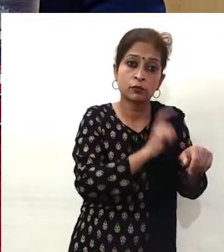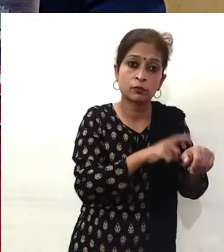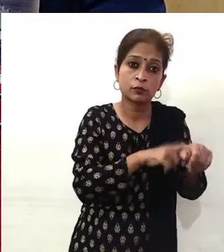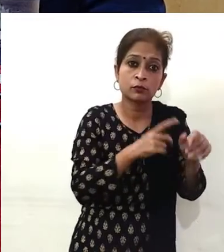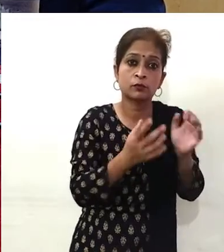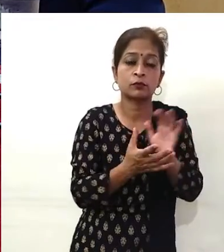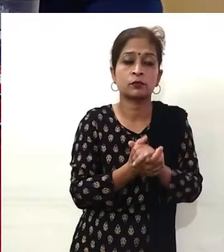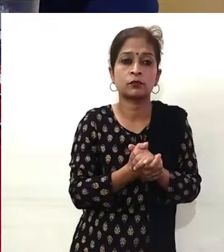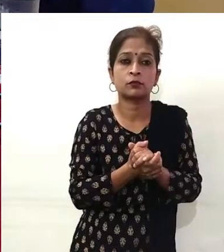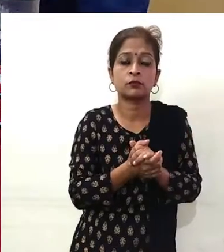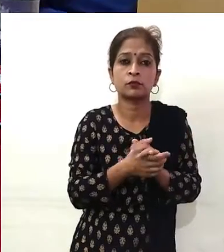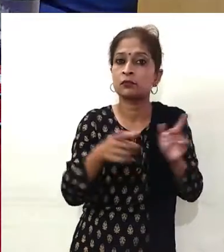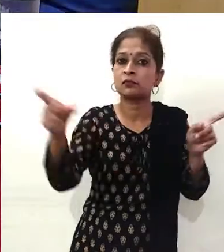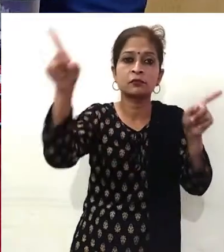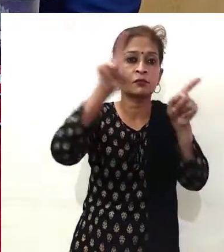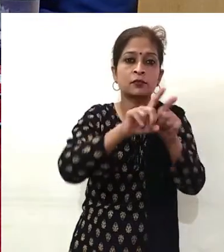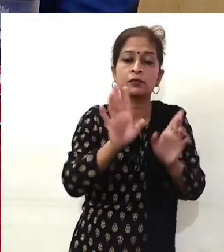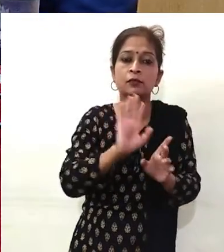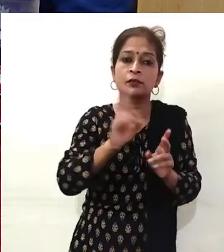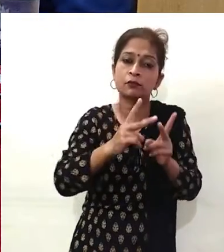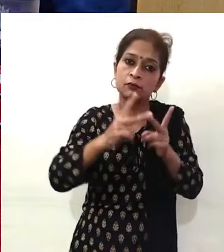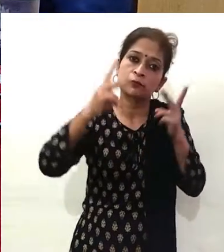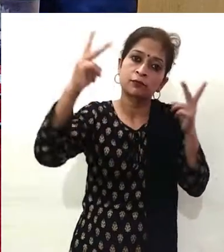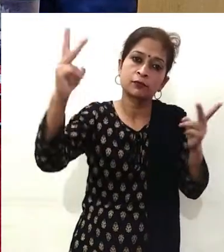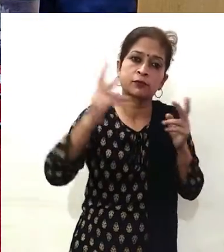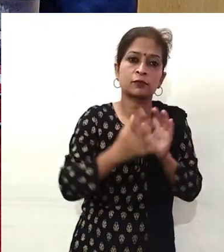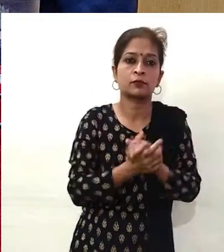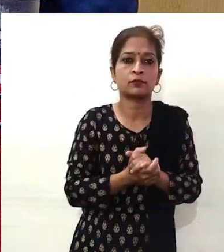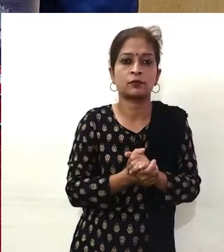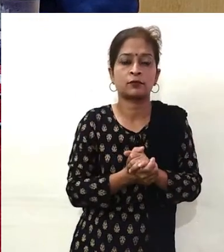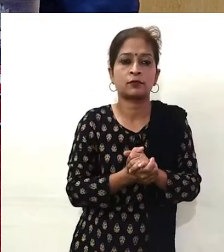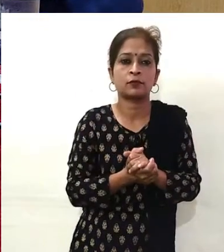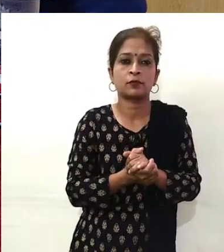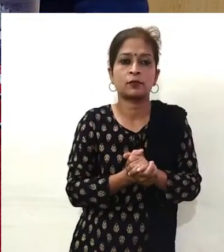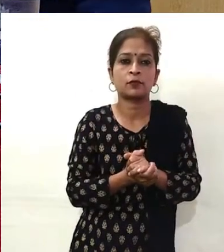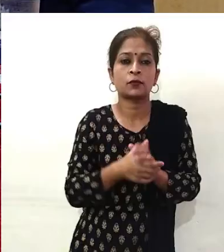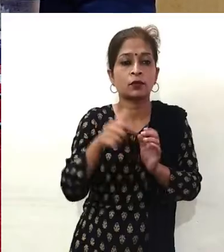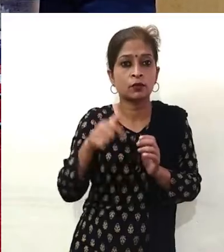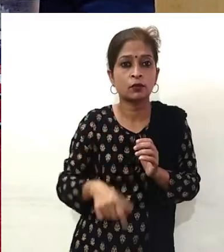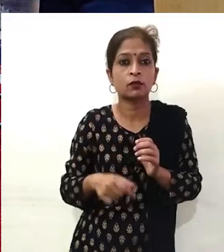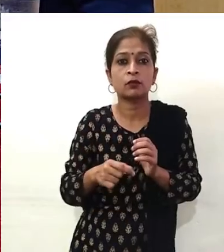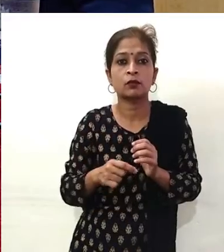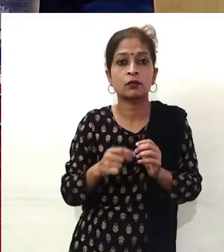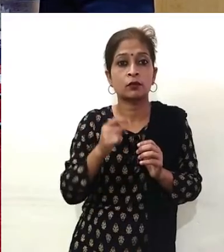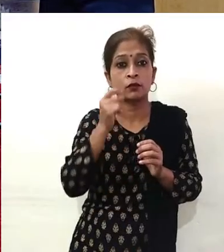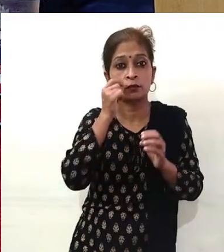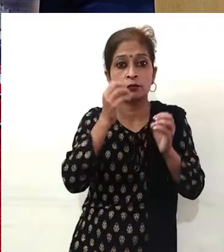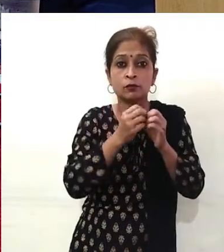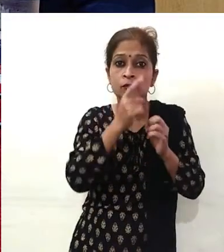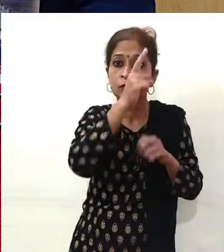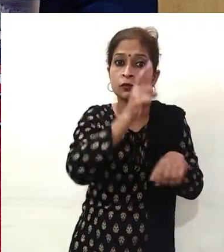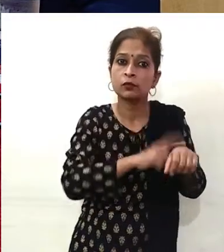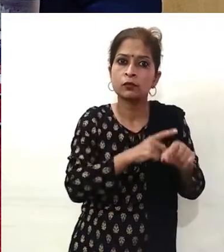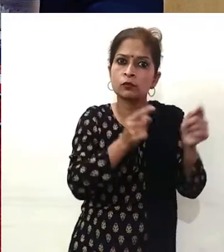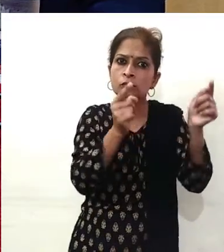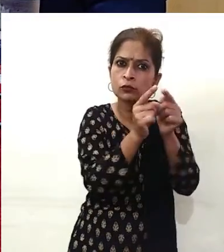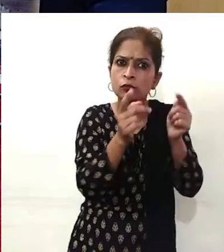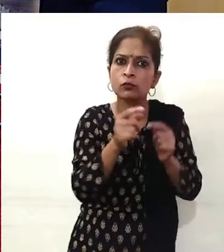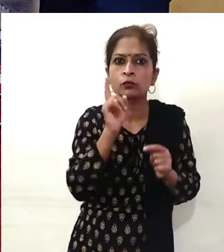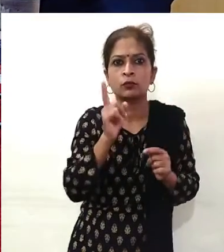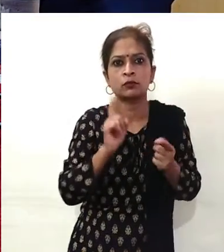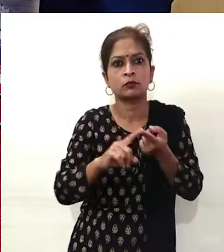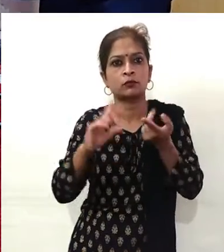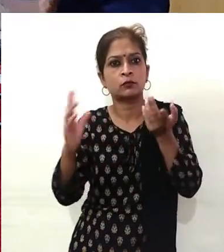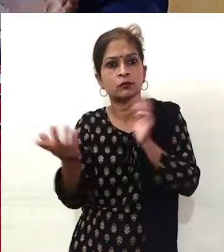समय के सापेक्ष बहुत अलग होता है, रिलेटिव अलग होता है। तो वहां ब्रह्मा जी का थोड़ा समय और यहाँ पृथ्वी